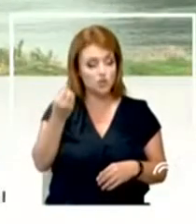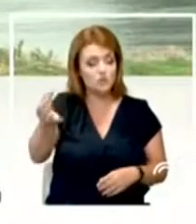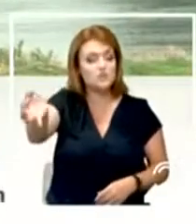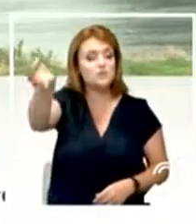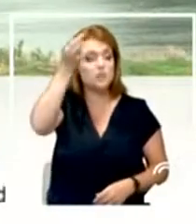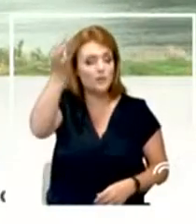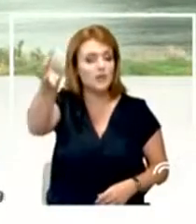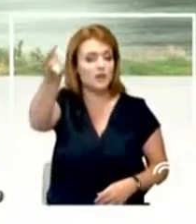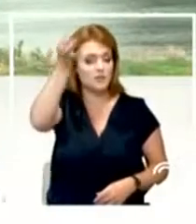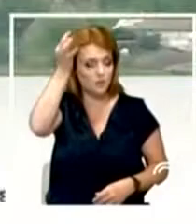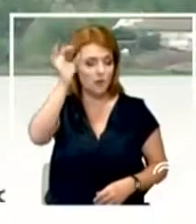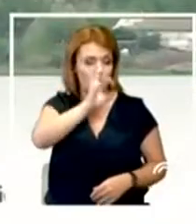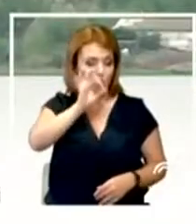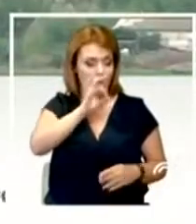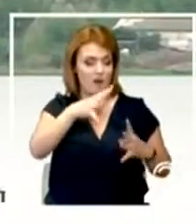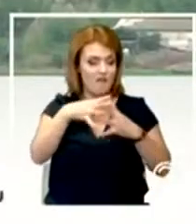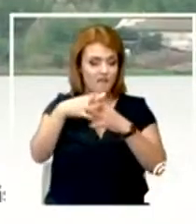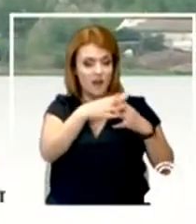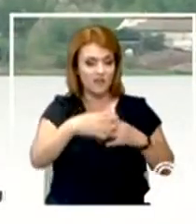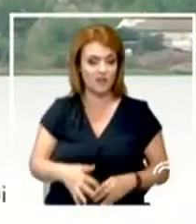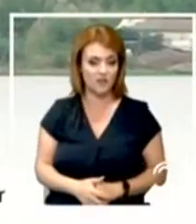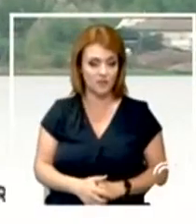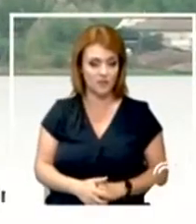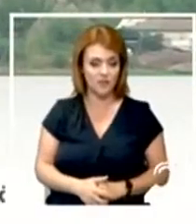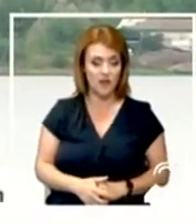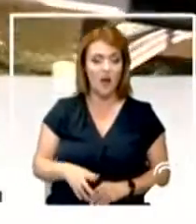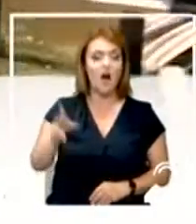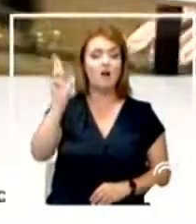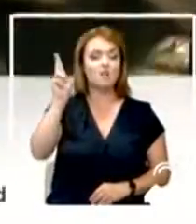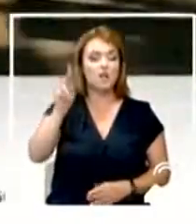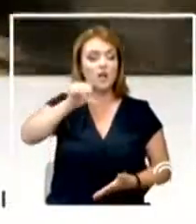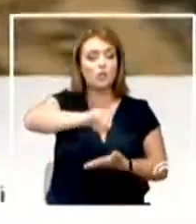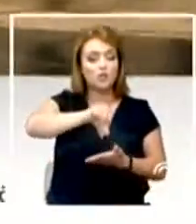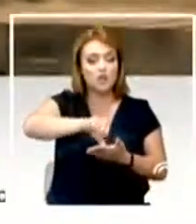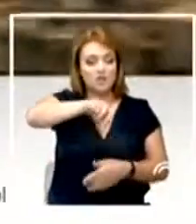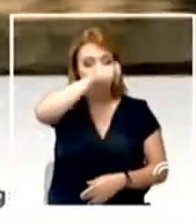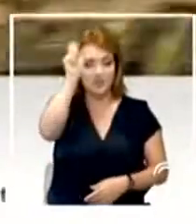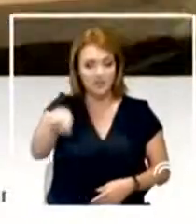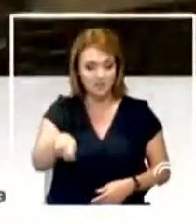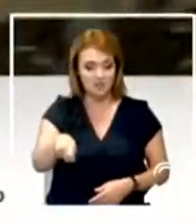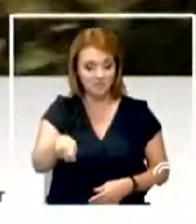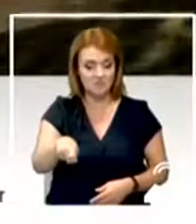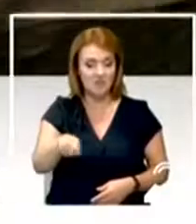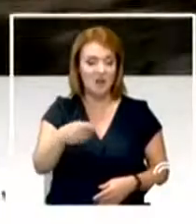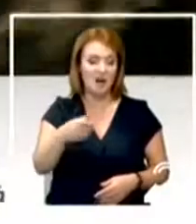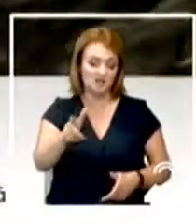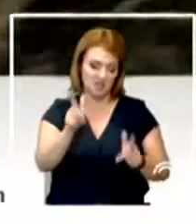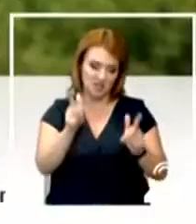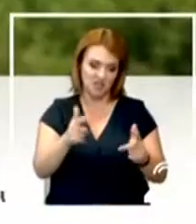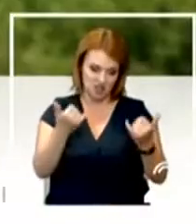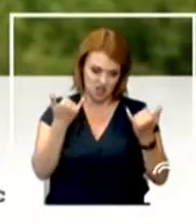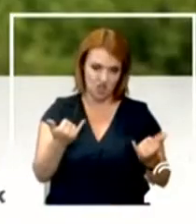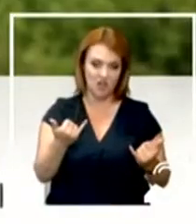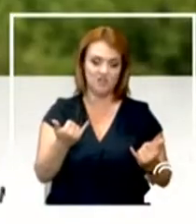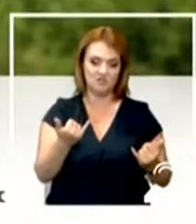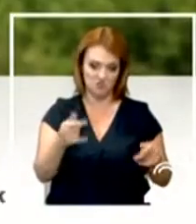timpul trecut. Cei mai optimiști sunt foștii luptători care ar lua și astăzi arma în mâini, dacă le-ar fi amenințată patria.